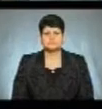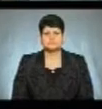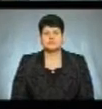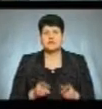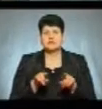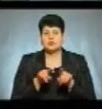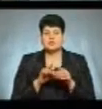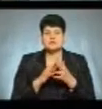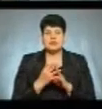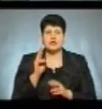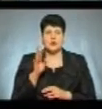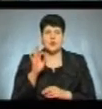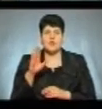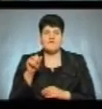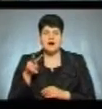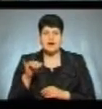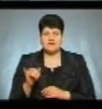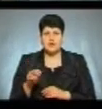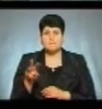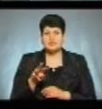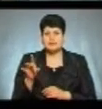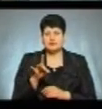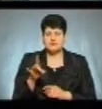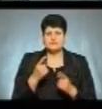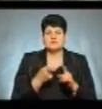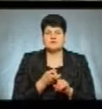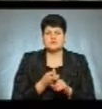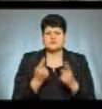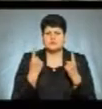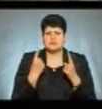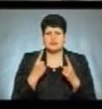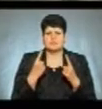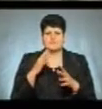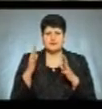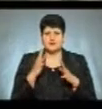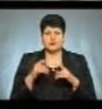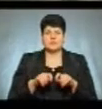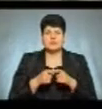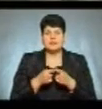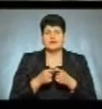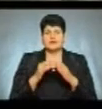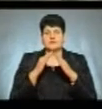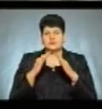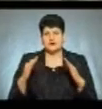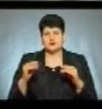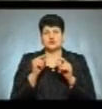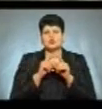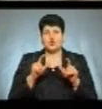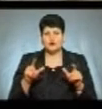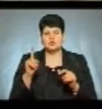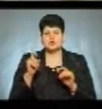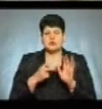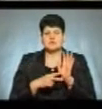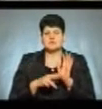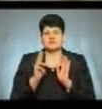Також у селі Ковалівка Монастириського району через сильні пориви вітру пошкоджено дах місцевої школи на площі 170